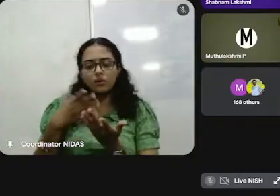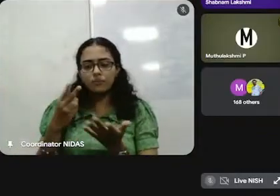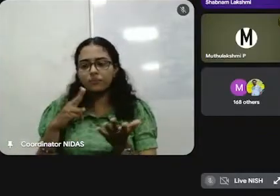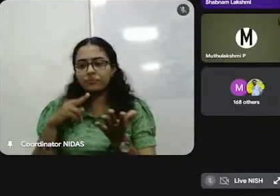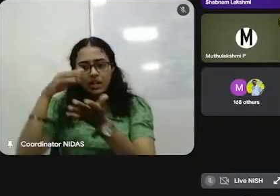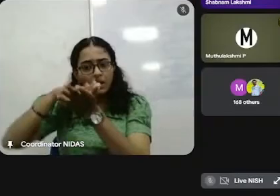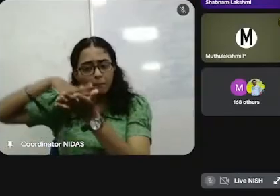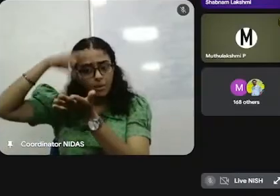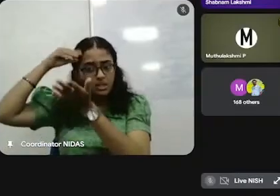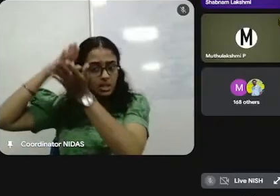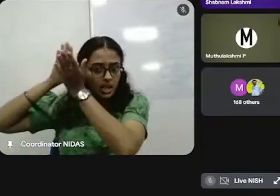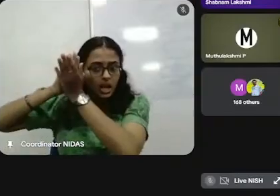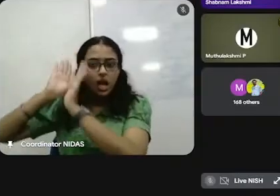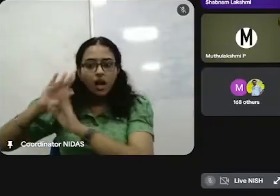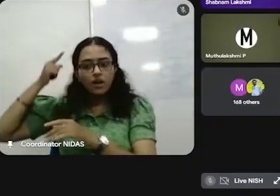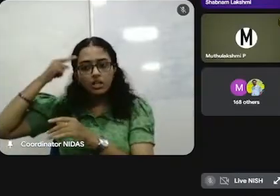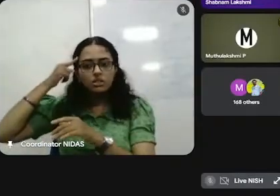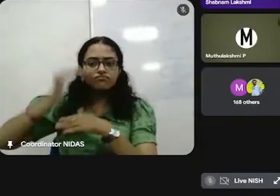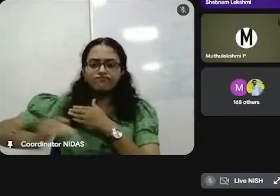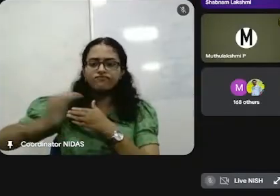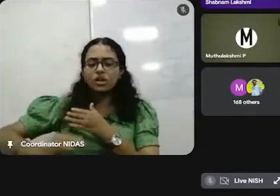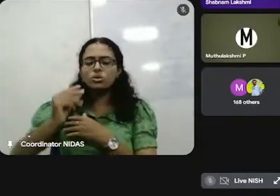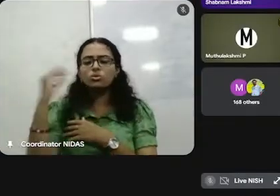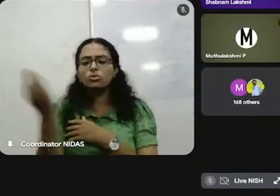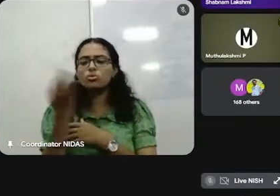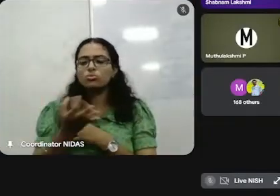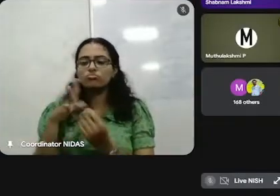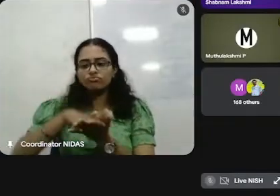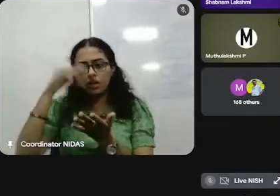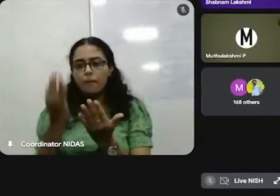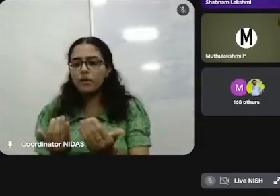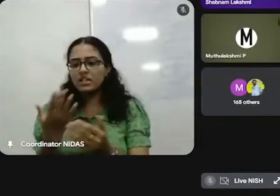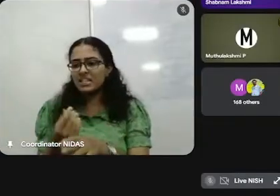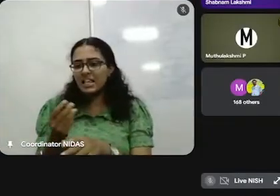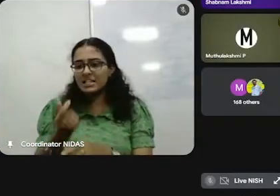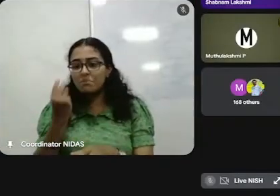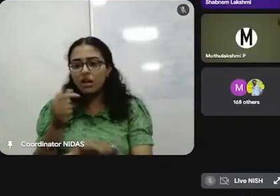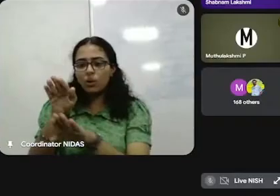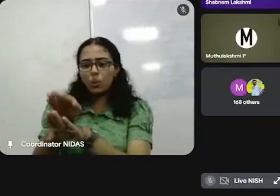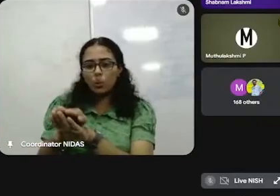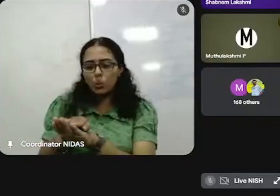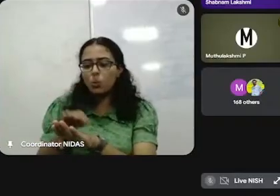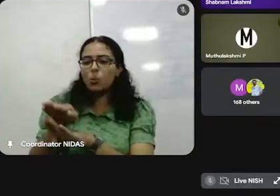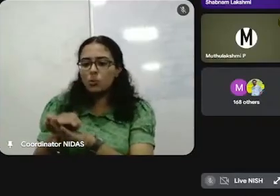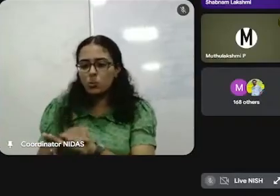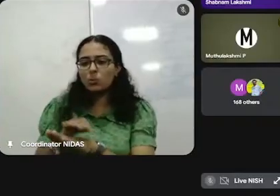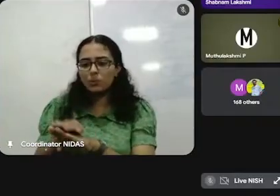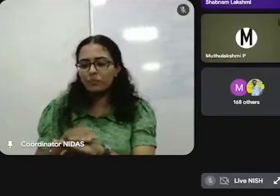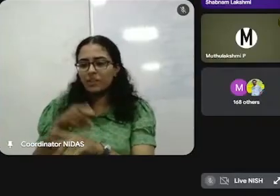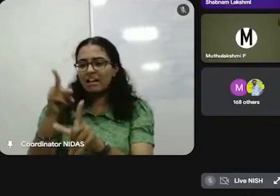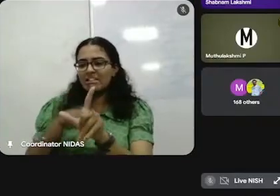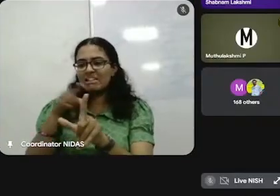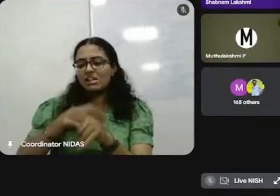അപ്പൊ അത് ഉള്ളിടത്തോളം കാലം നമുക്ക് പുതിയ കാര്യങ്ങൾ പഠിക്കാൻ പറ്റും, പക്ഷെ സ്പീഡ് കുറഞ്ഞു വരും. അപ്പം നമ്മൾ ആ ഒരു എത്ര ഇയേഴ്സ്